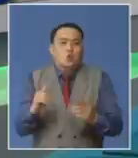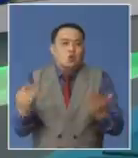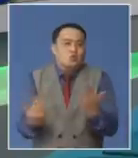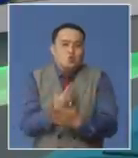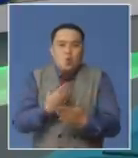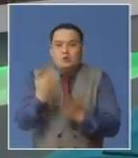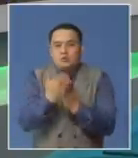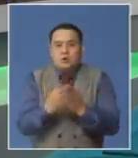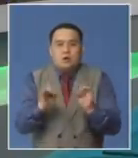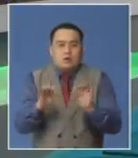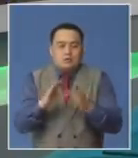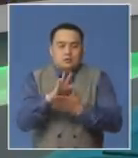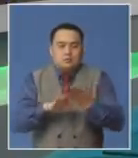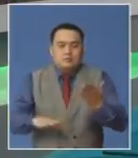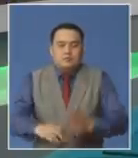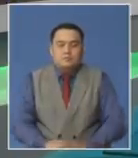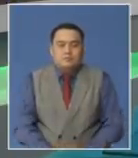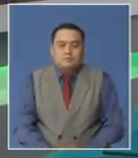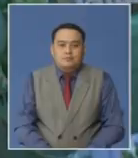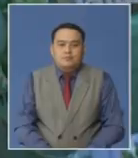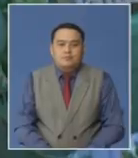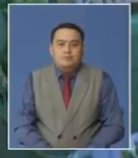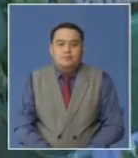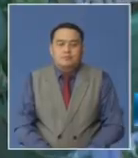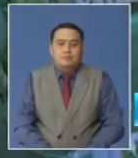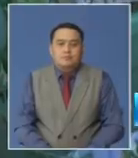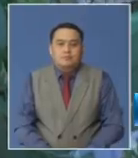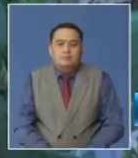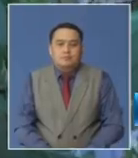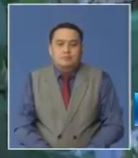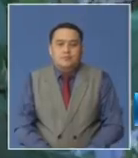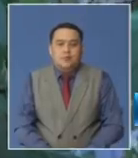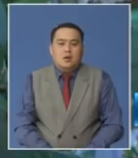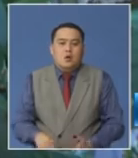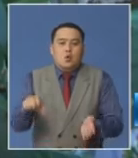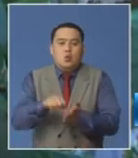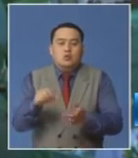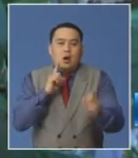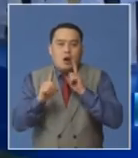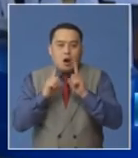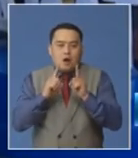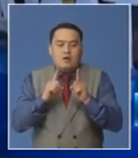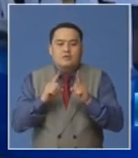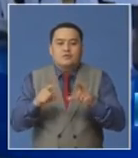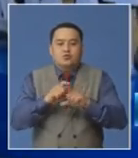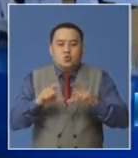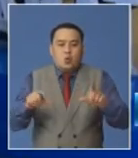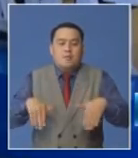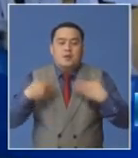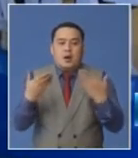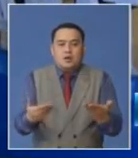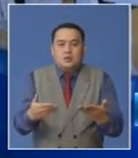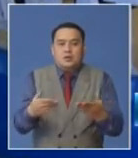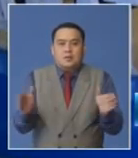данной системы расскажет наш корреспондент для участников конференции в школы представлена